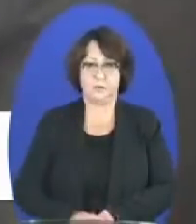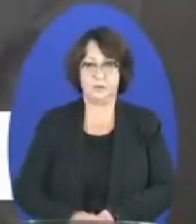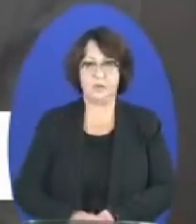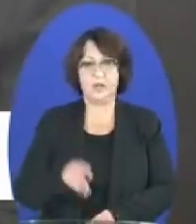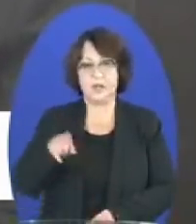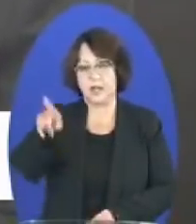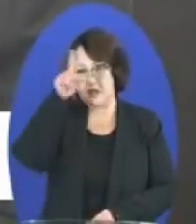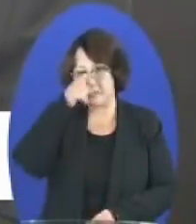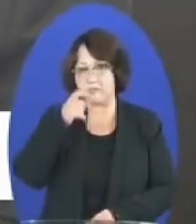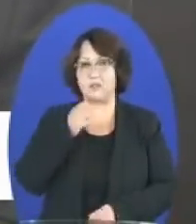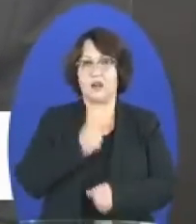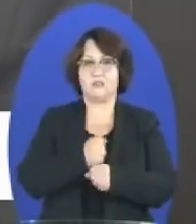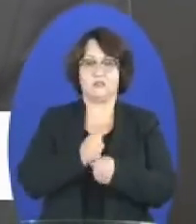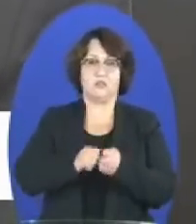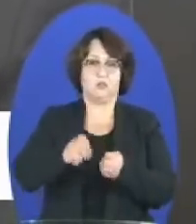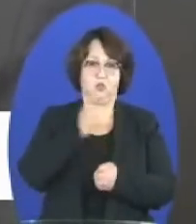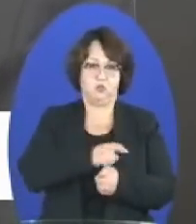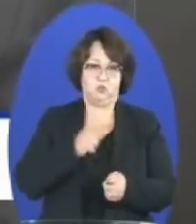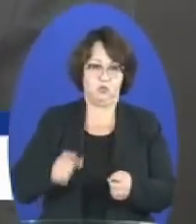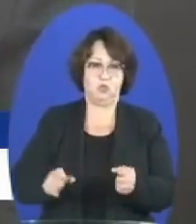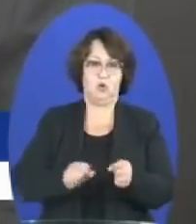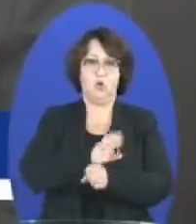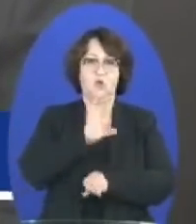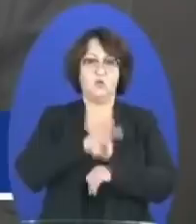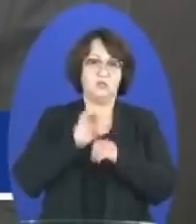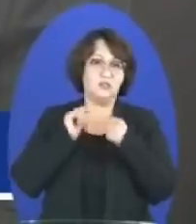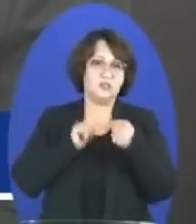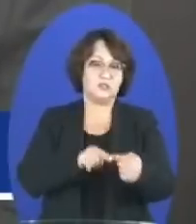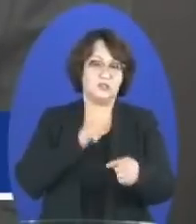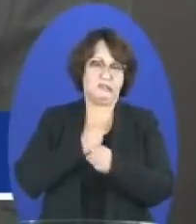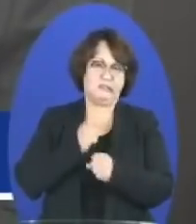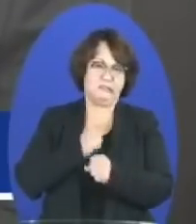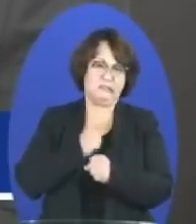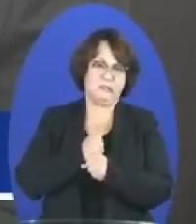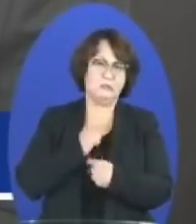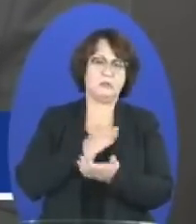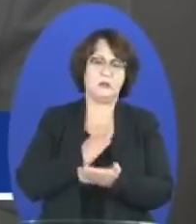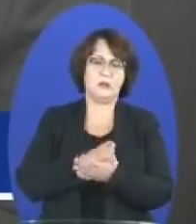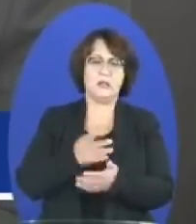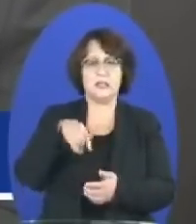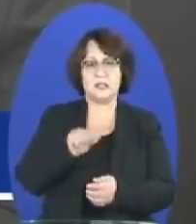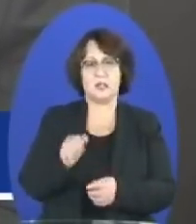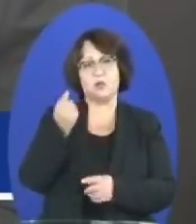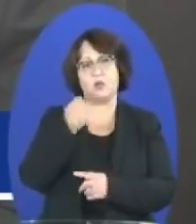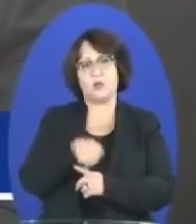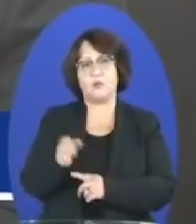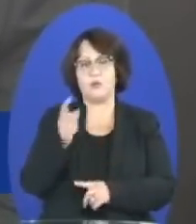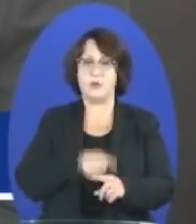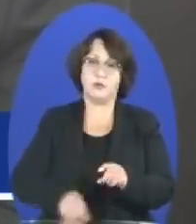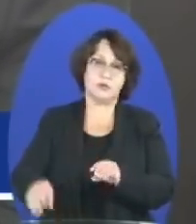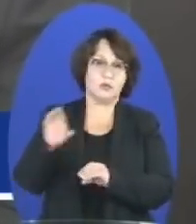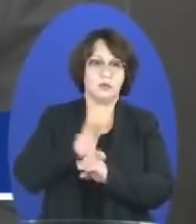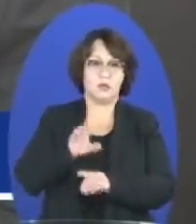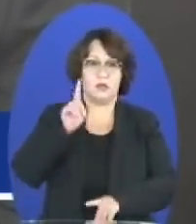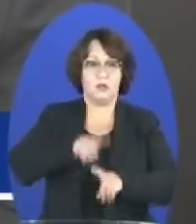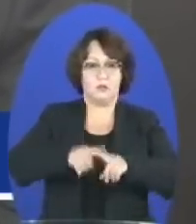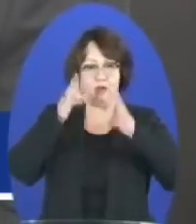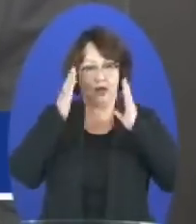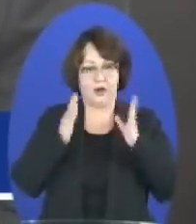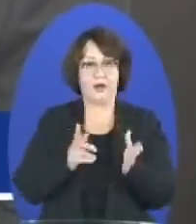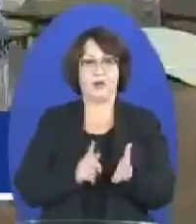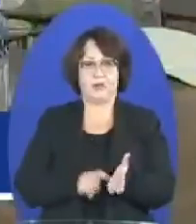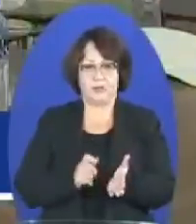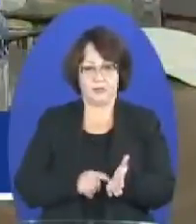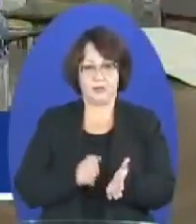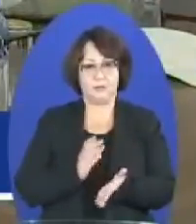байгаа эмч эмнэлгийн ажилтнуудын энэ цалин урамшууллыг нэмэгдүүлэх энэ тал дээр нэлээд анхаарах